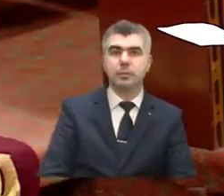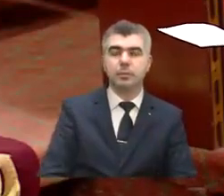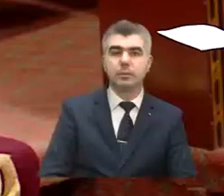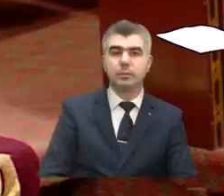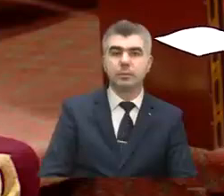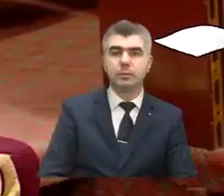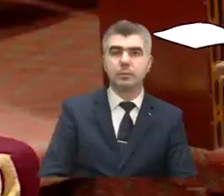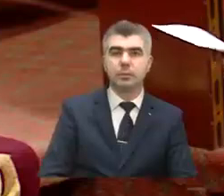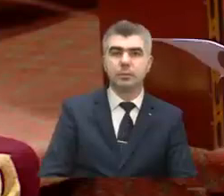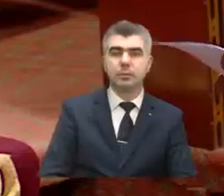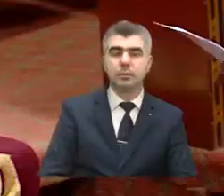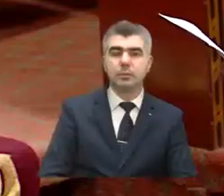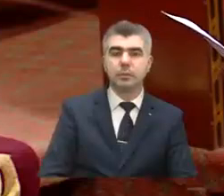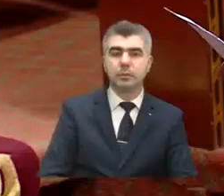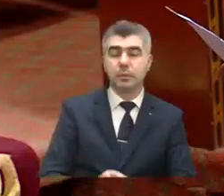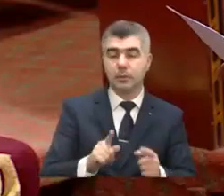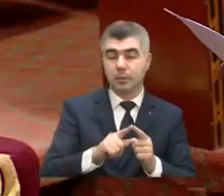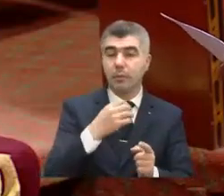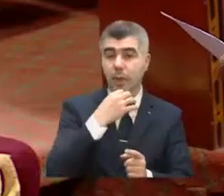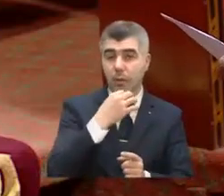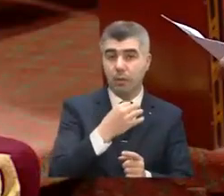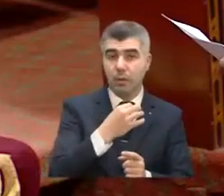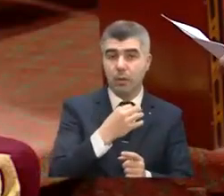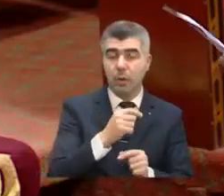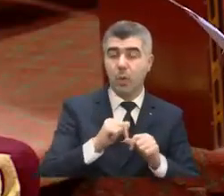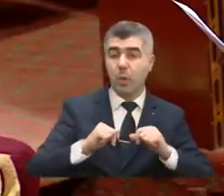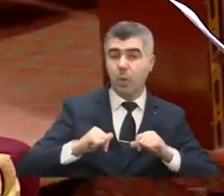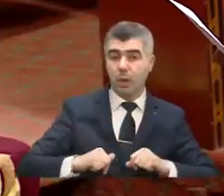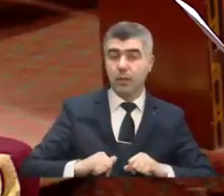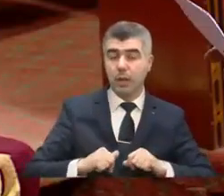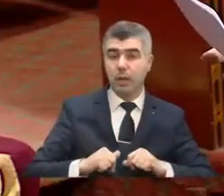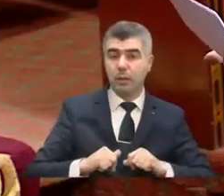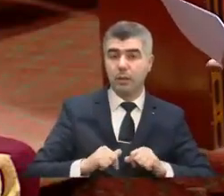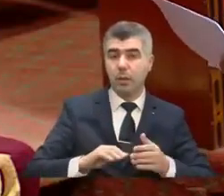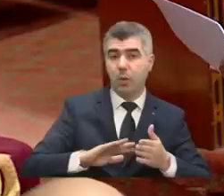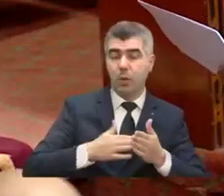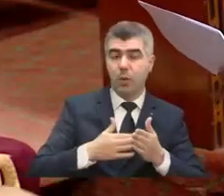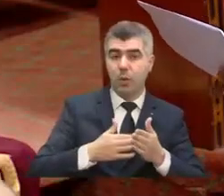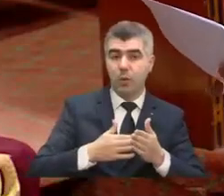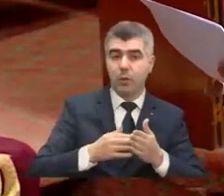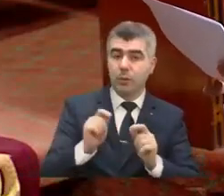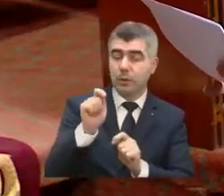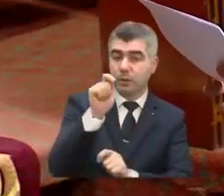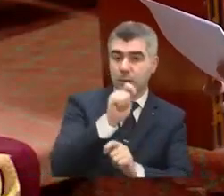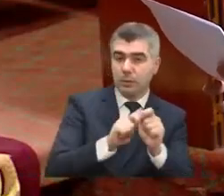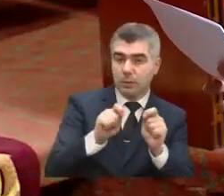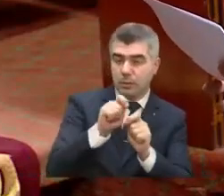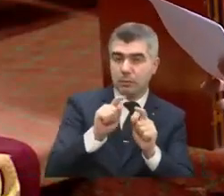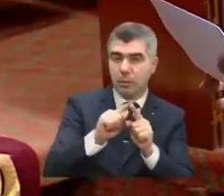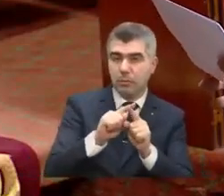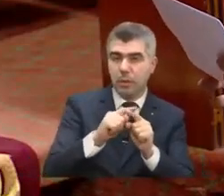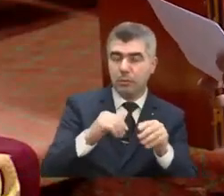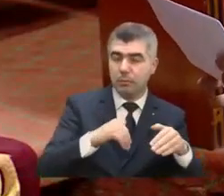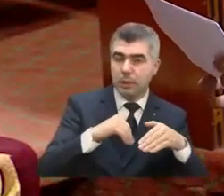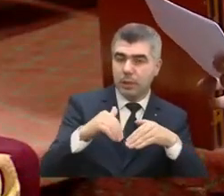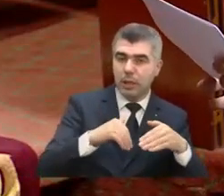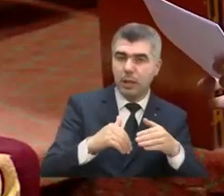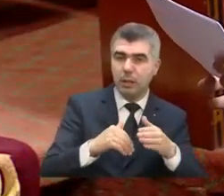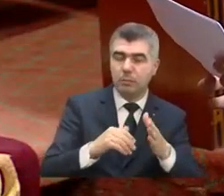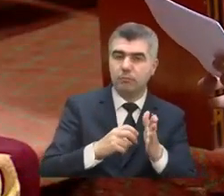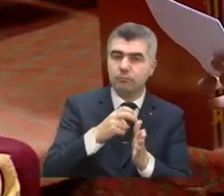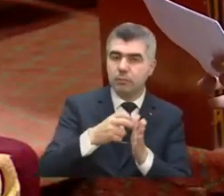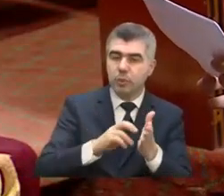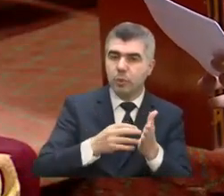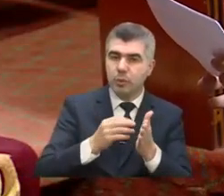بغيتش ناكد بان الوزاره ك تعمل على توجيه الاستثمارات مزعم انجازها في قطاع النقل واللوجيستيك